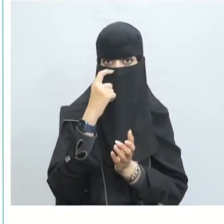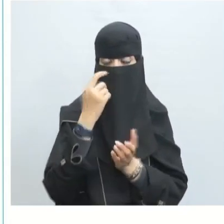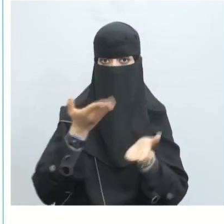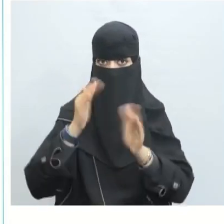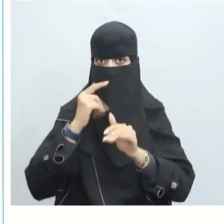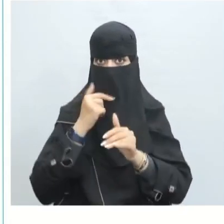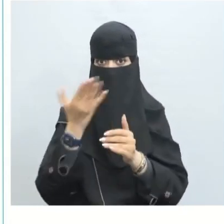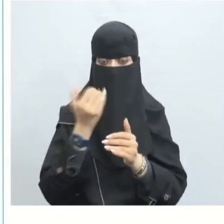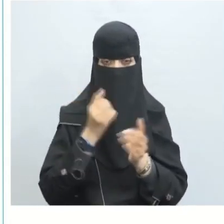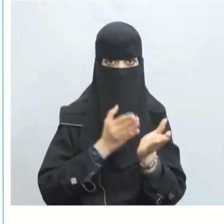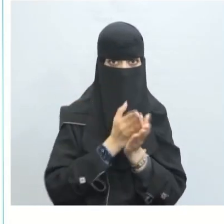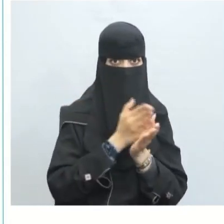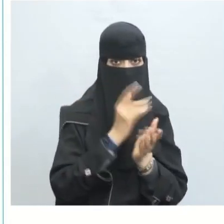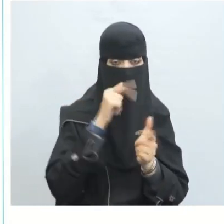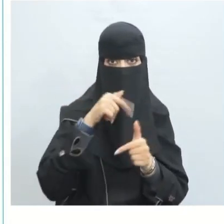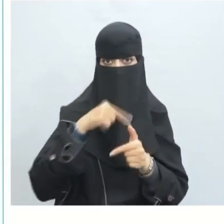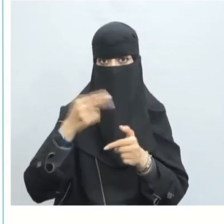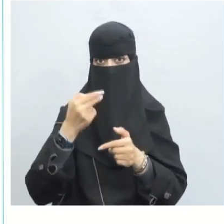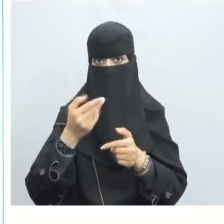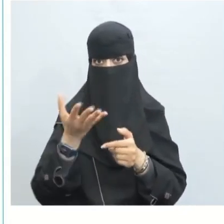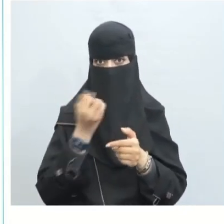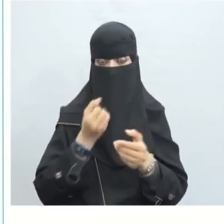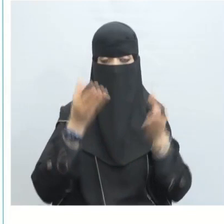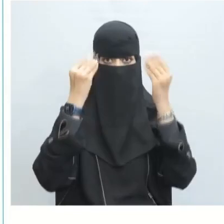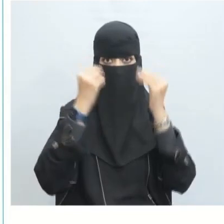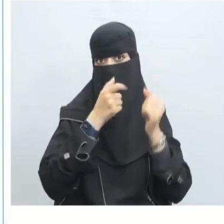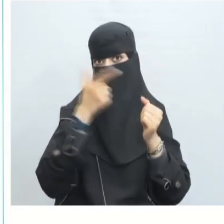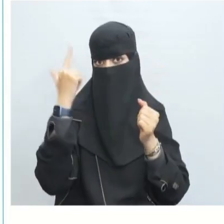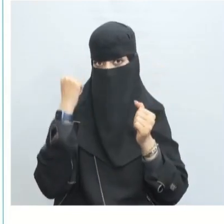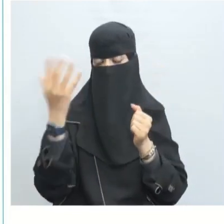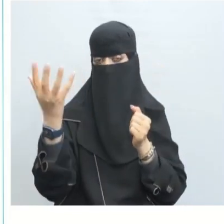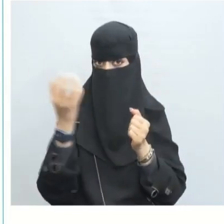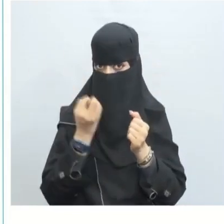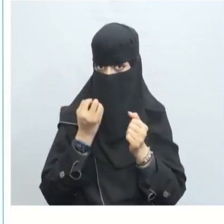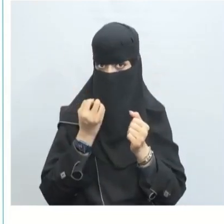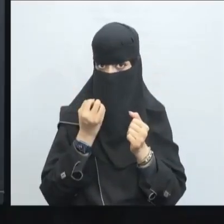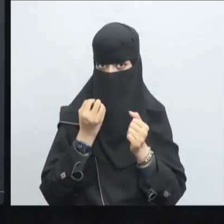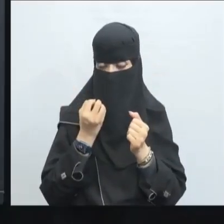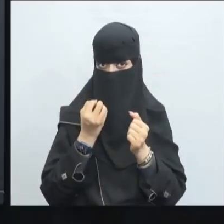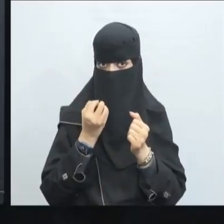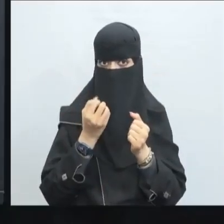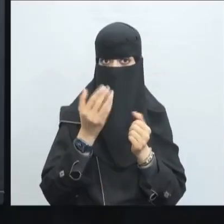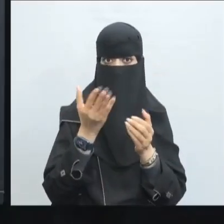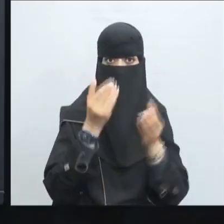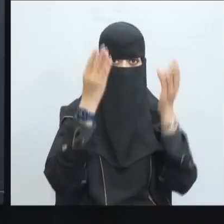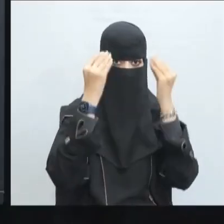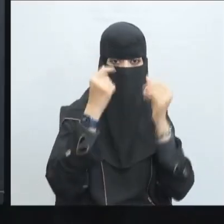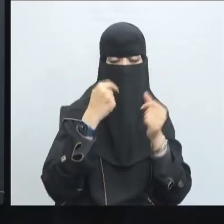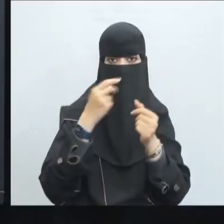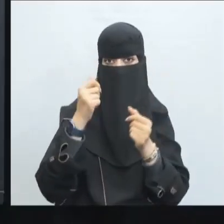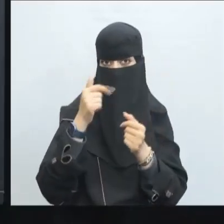اكثر من طريقه مثلا تستخدم البيانات التاريخيه تقوم بالحصول على البيانات التاريخيه او البيانات الماليه والتقارير